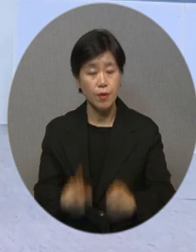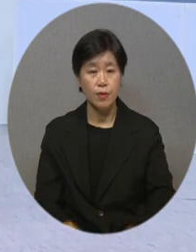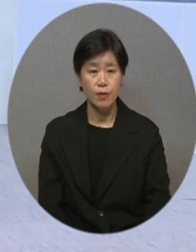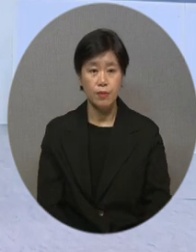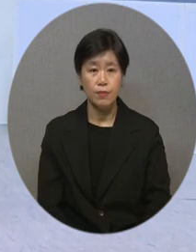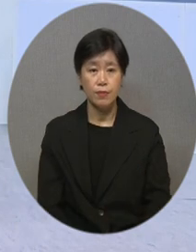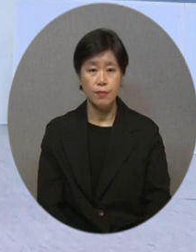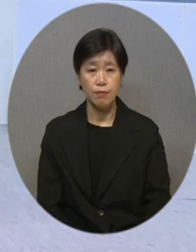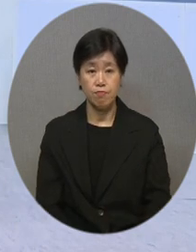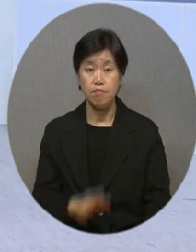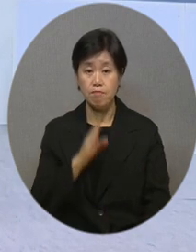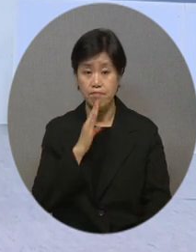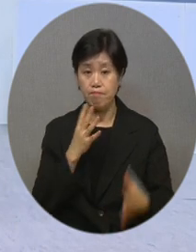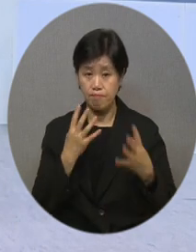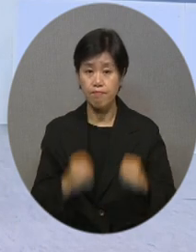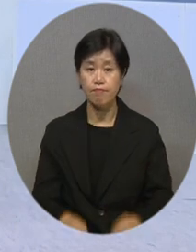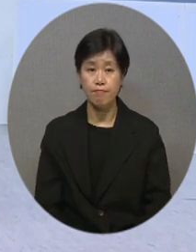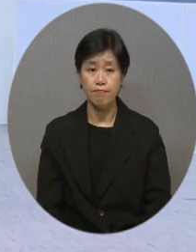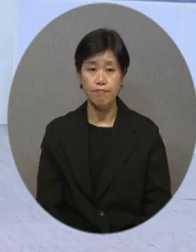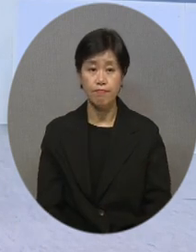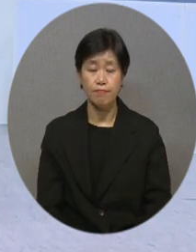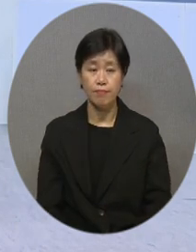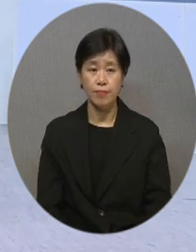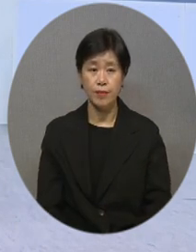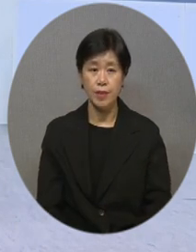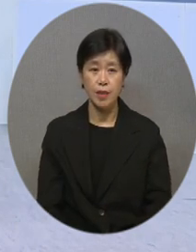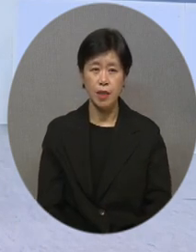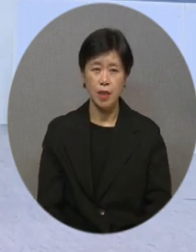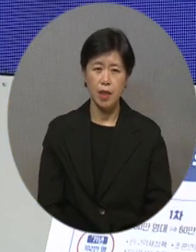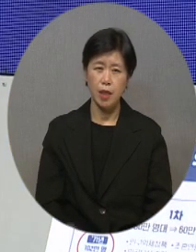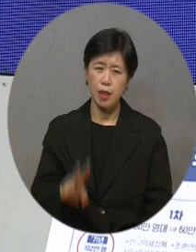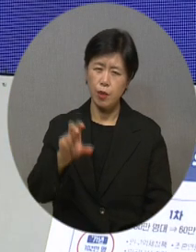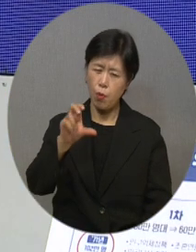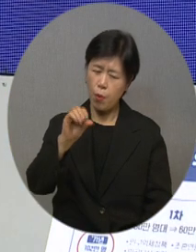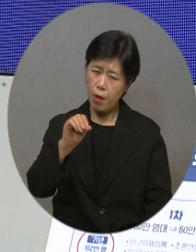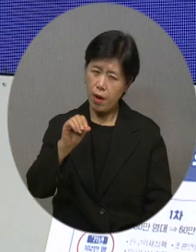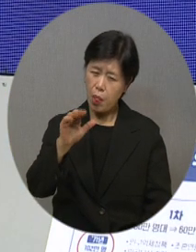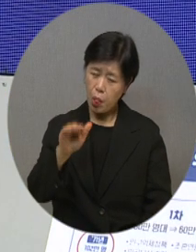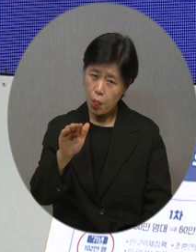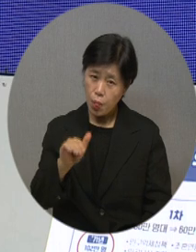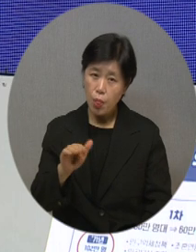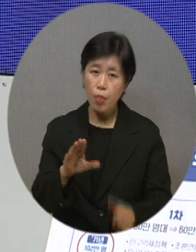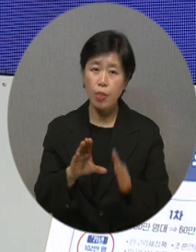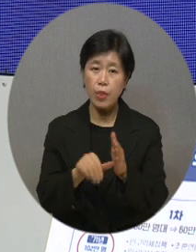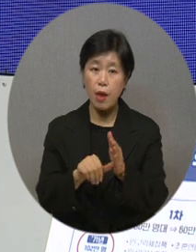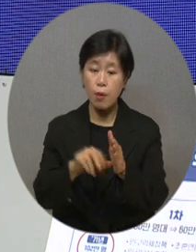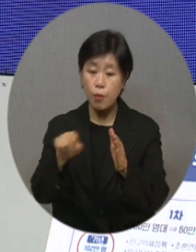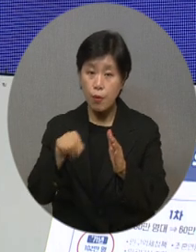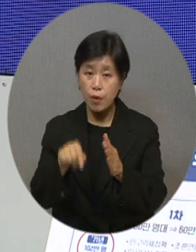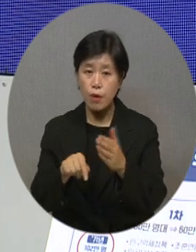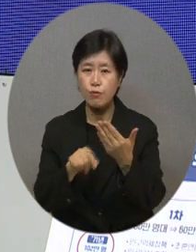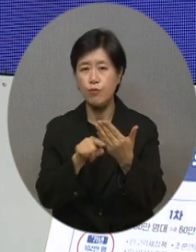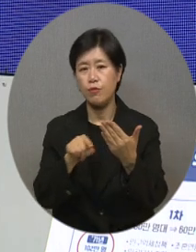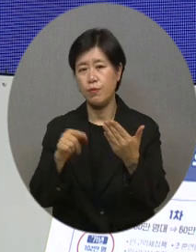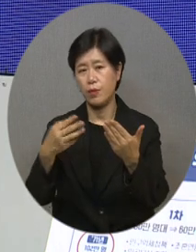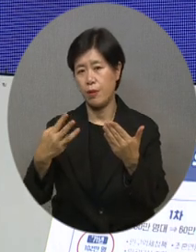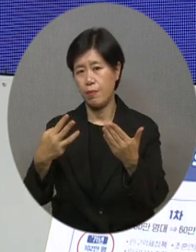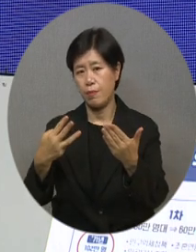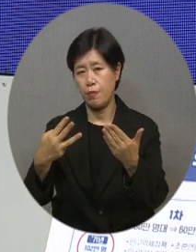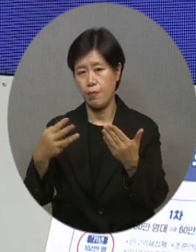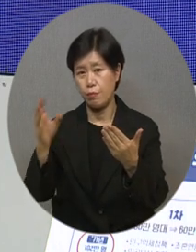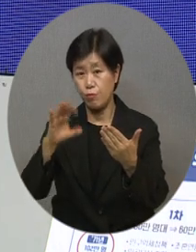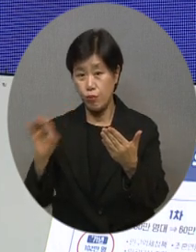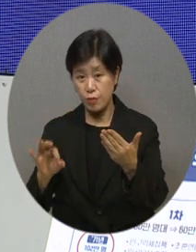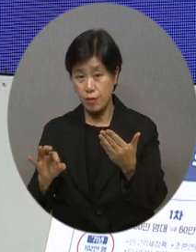있습니다. 저희가 그걸 따져보니까요. 24만 9천 명 중에서 그 한 9.3% 사람으로 지금 10명이잖아요. 예.